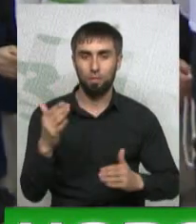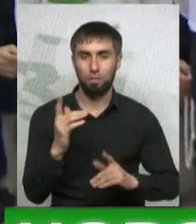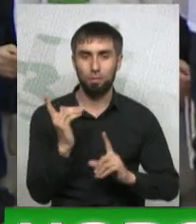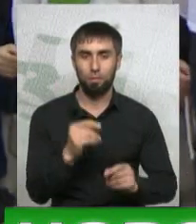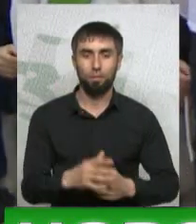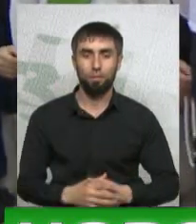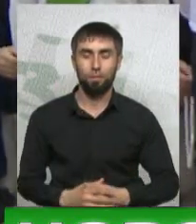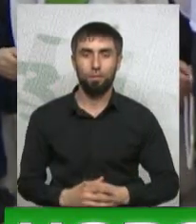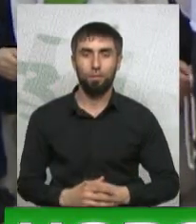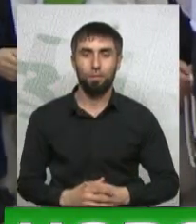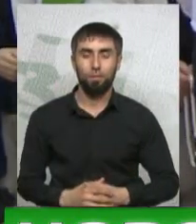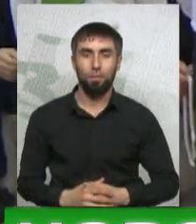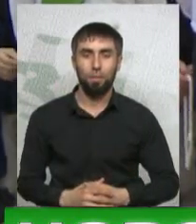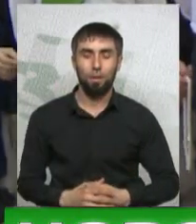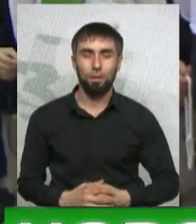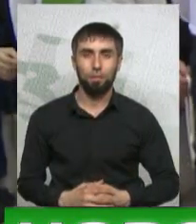неизвестность.